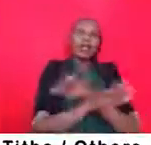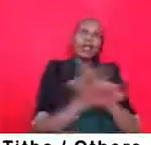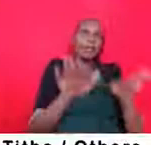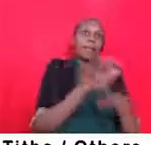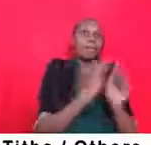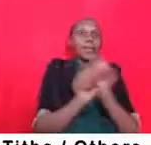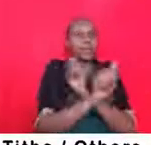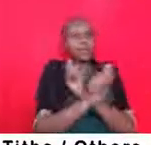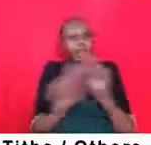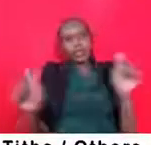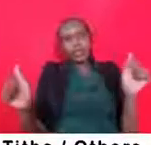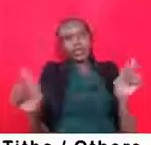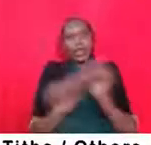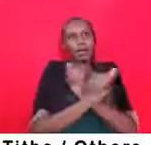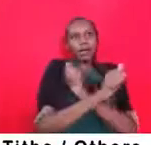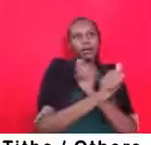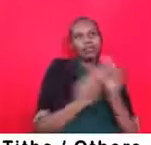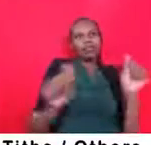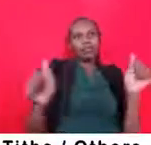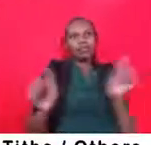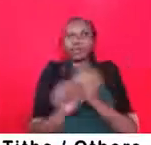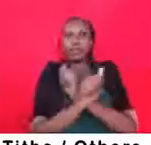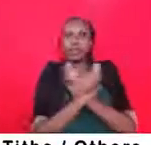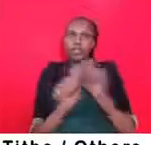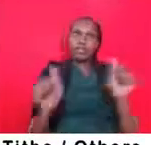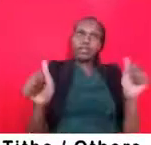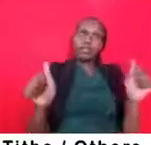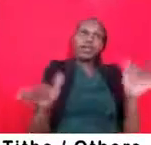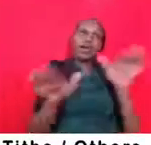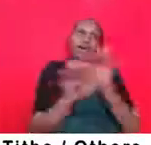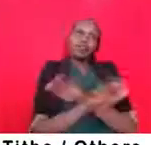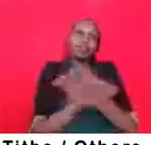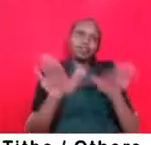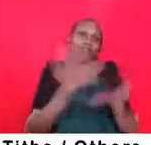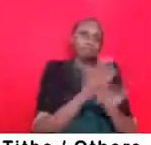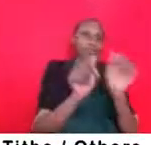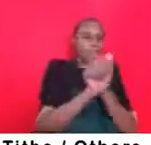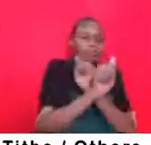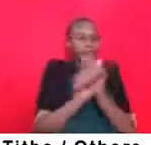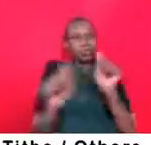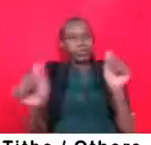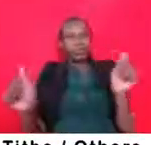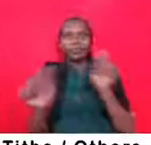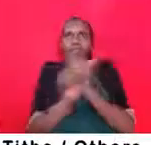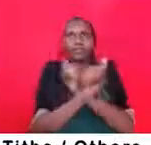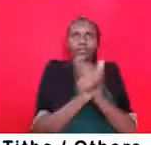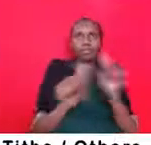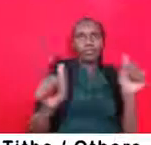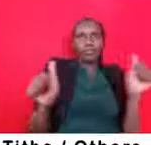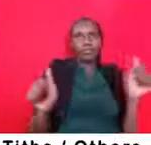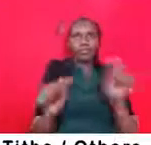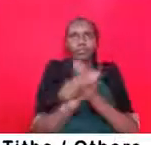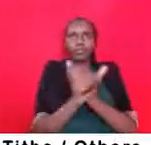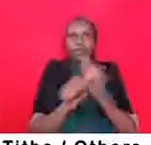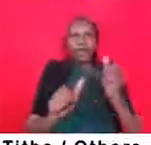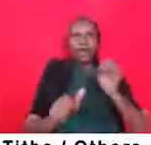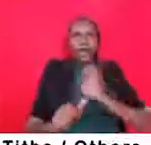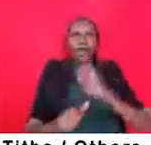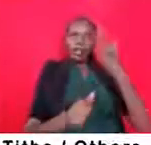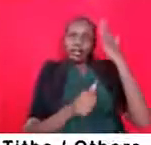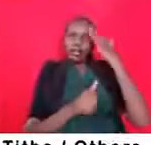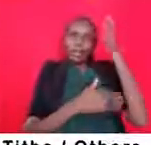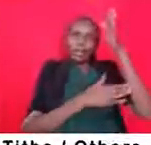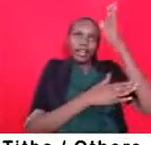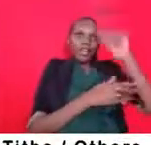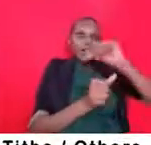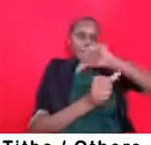enzini, mambo sawa sawa. Mambo sawa sawa, mambo sawa sawa.